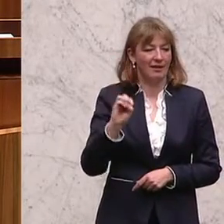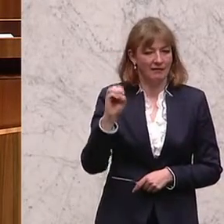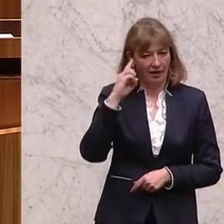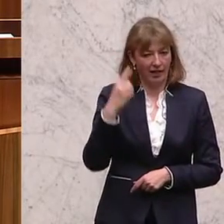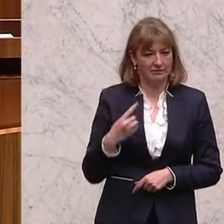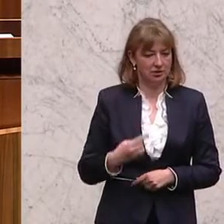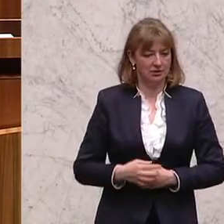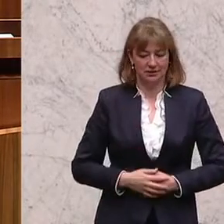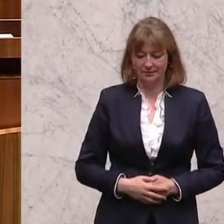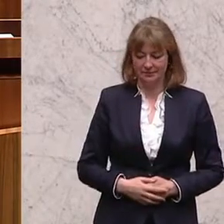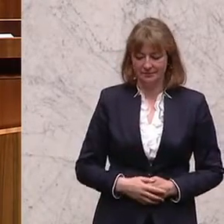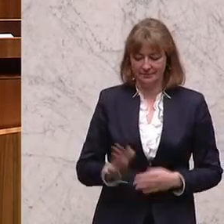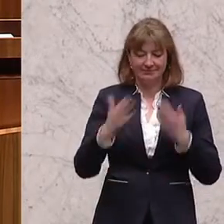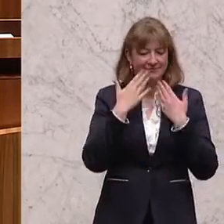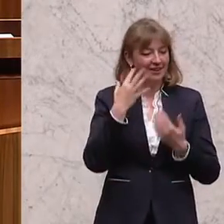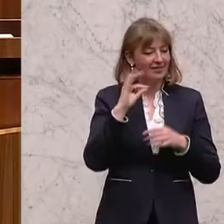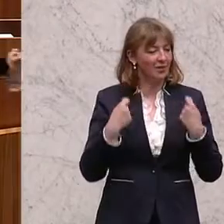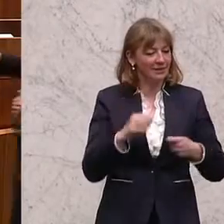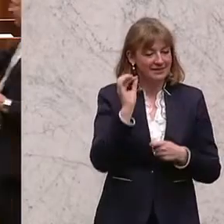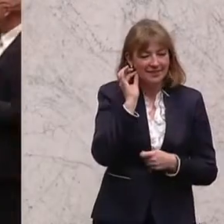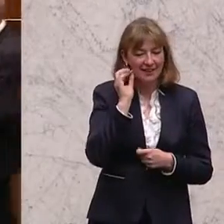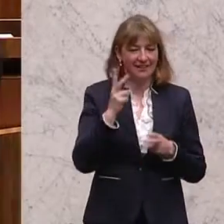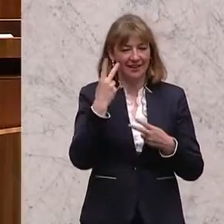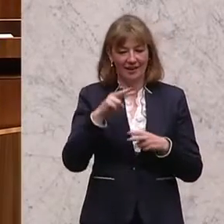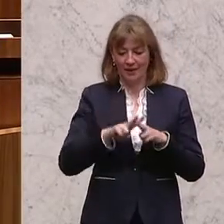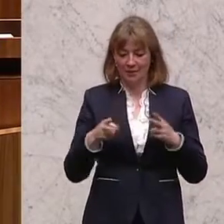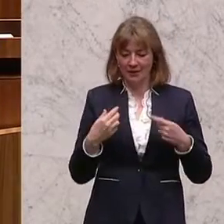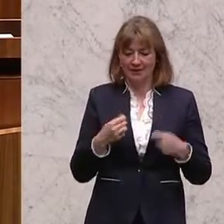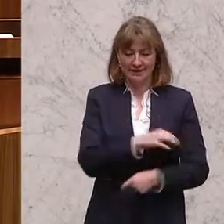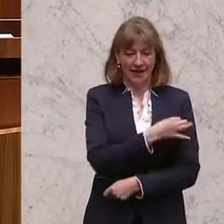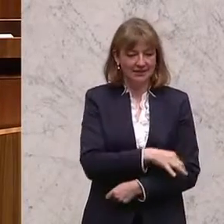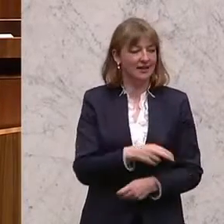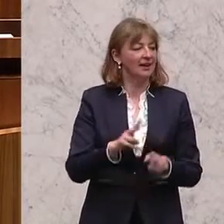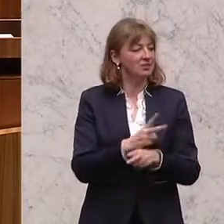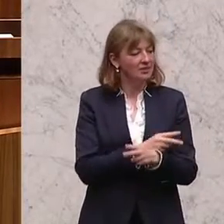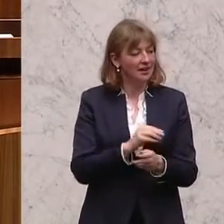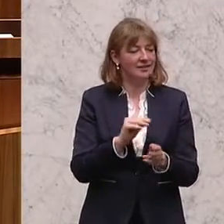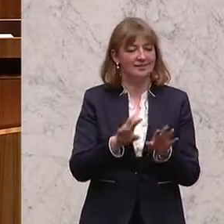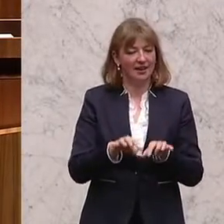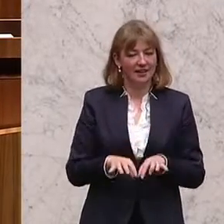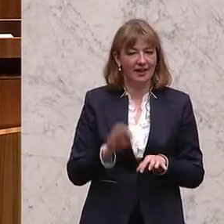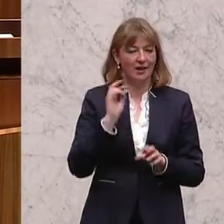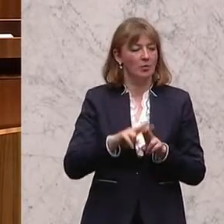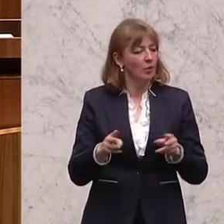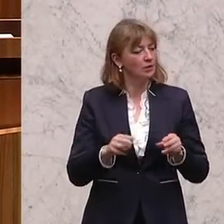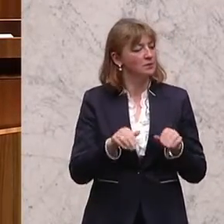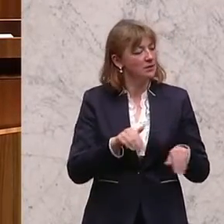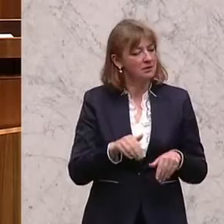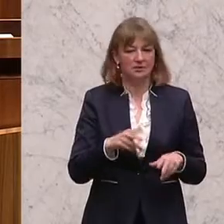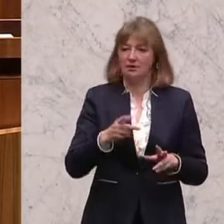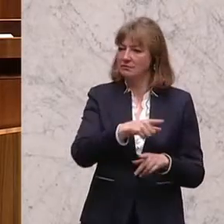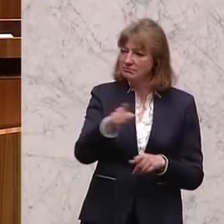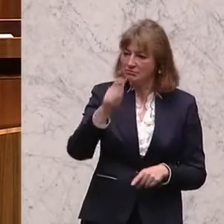Klöschen-Bistek. Danke, Frau Präsidentin, Herr Bundeskanzler, Frau Staatssekretärin, Herr Bundesminister, geschätzte Damen und Herren